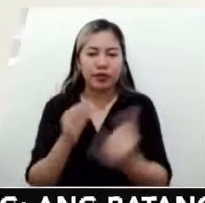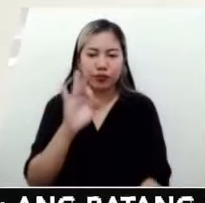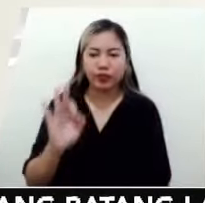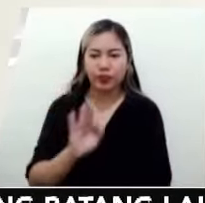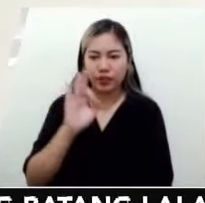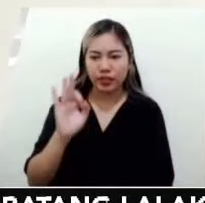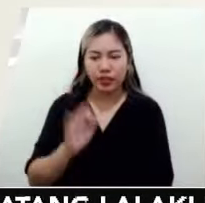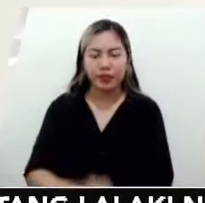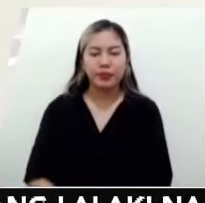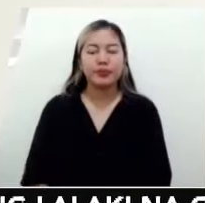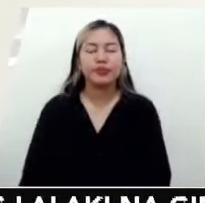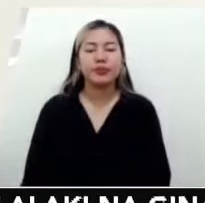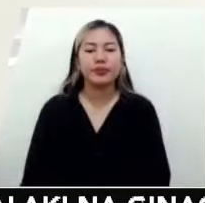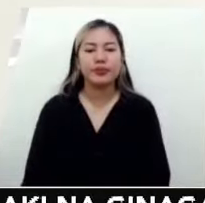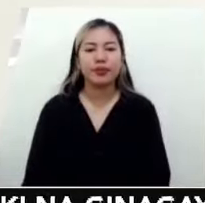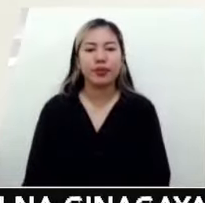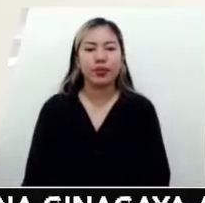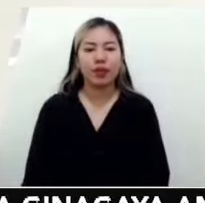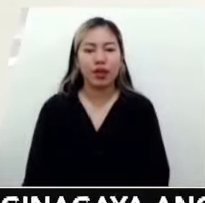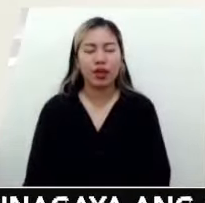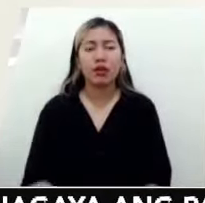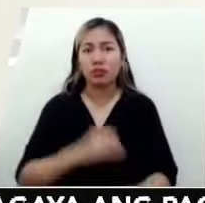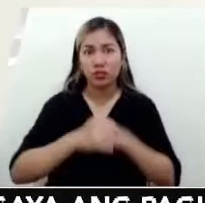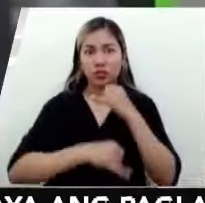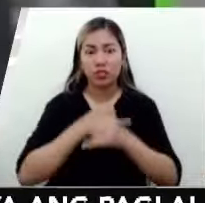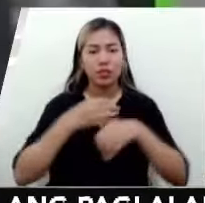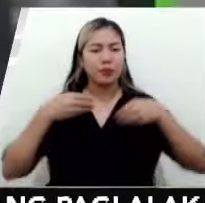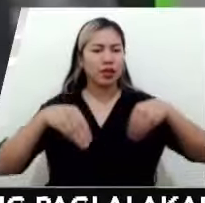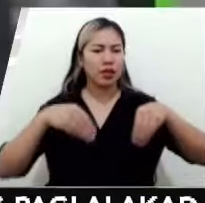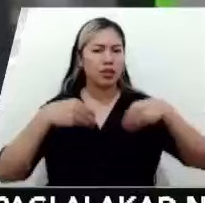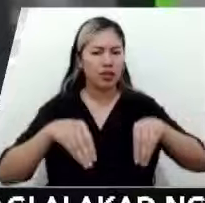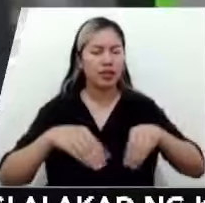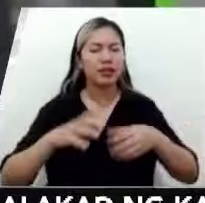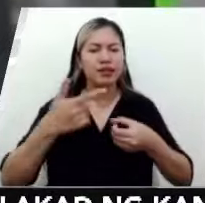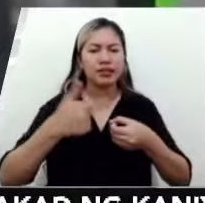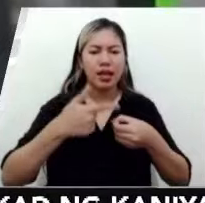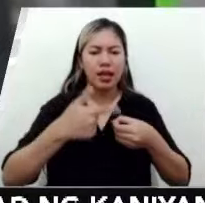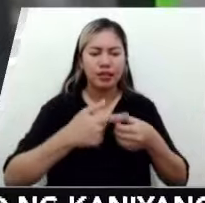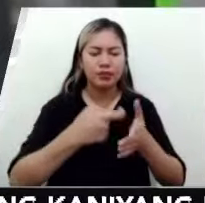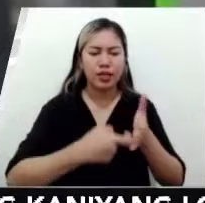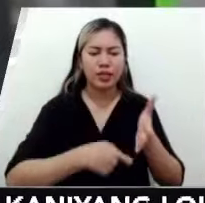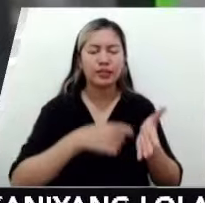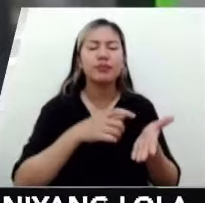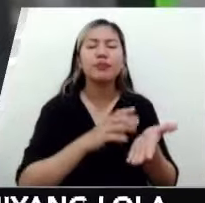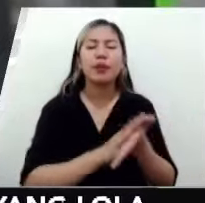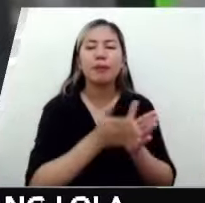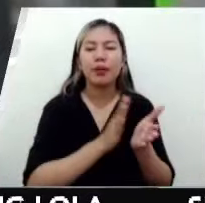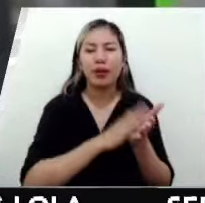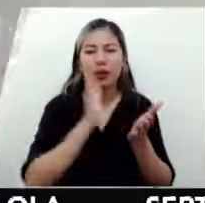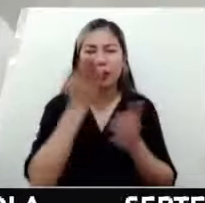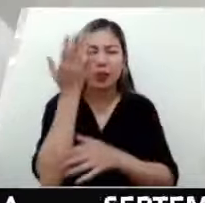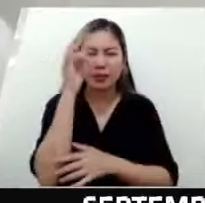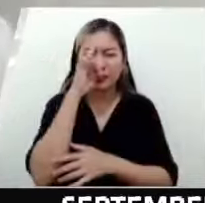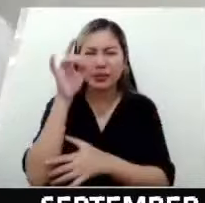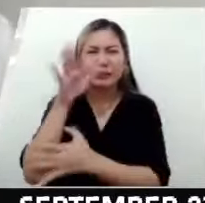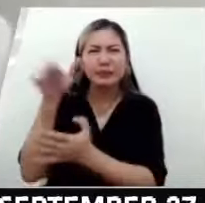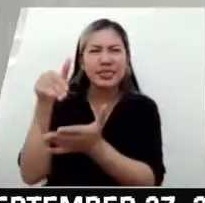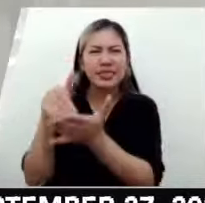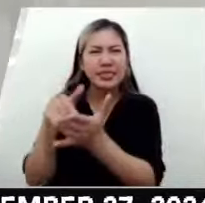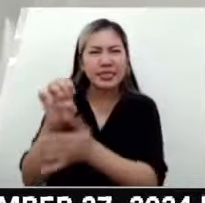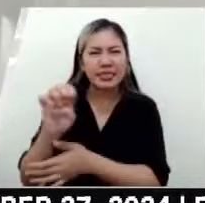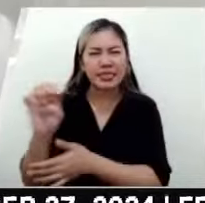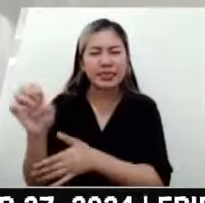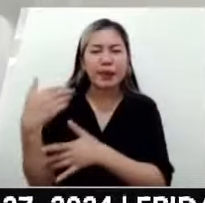presyo ng langis sa international market, kasunod daw ng paglala ng kaguluhan sa Middle East at ng mga indikasyon ng kumakaunting global